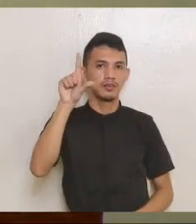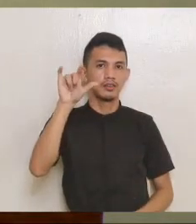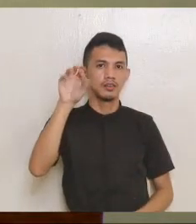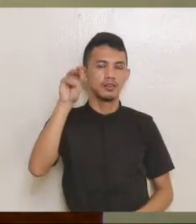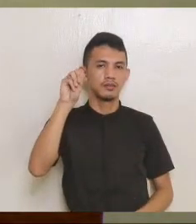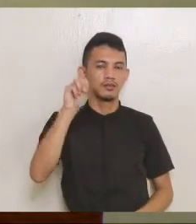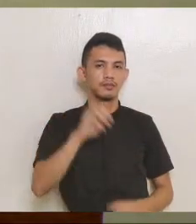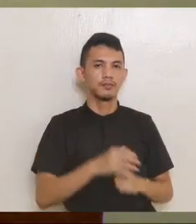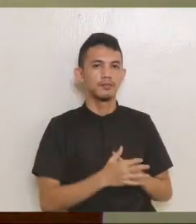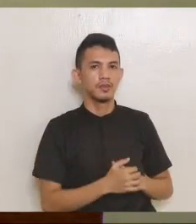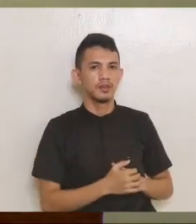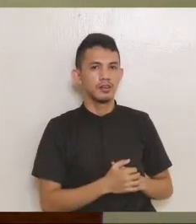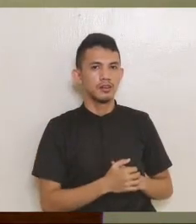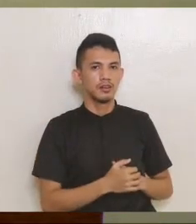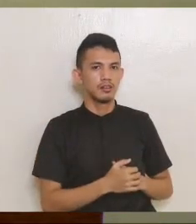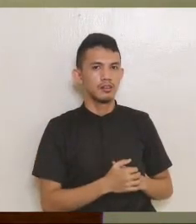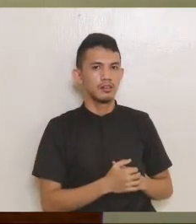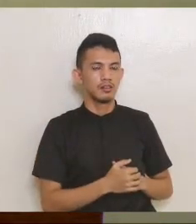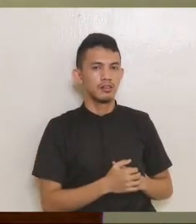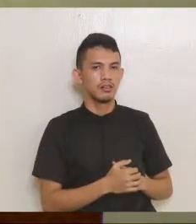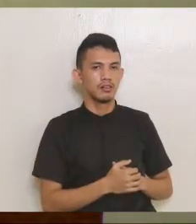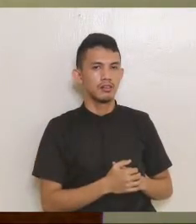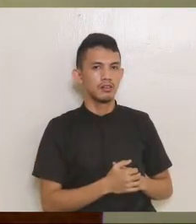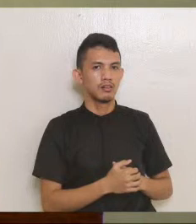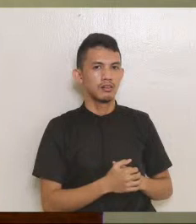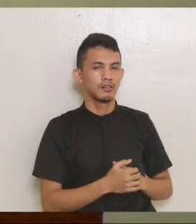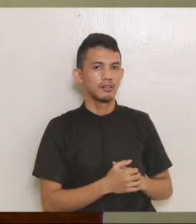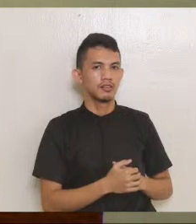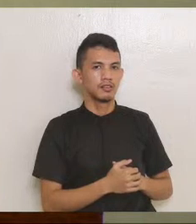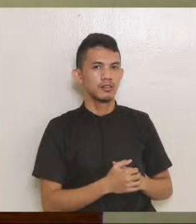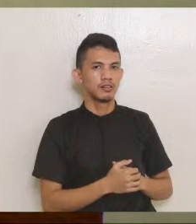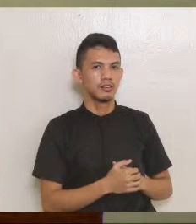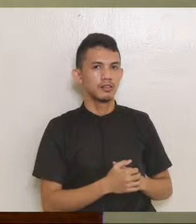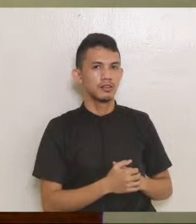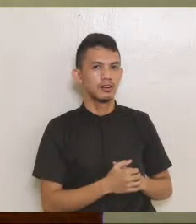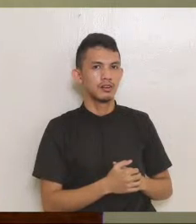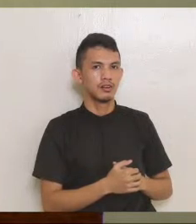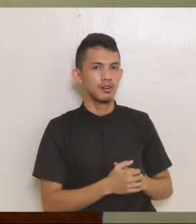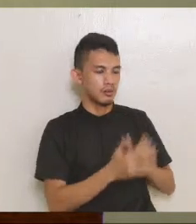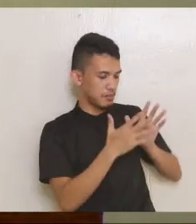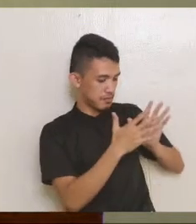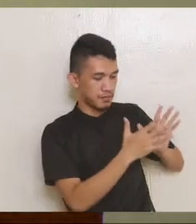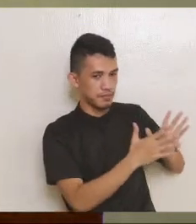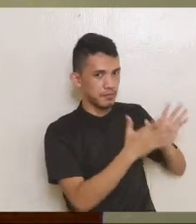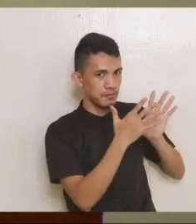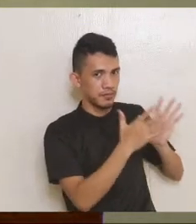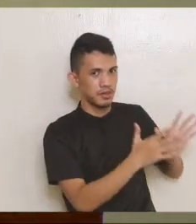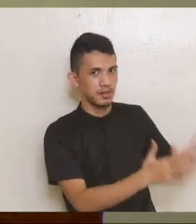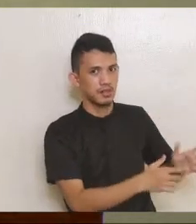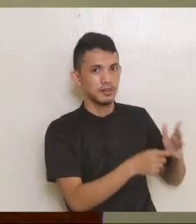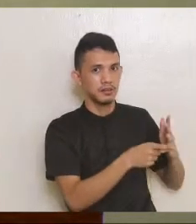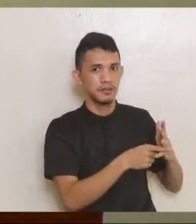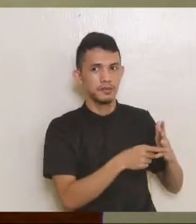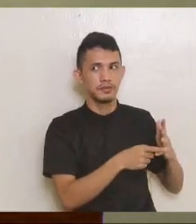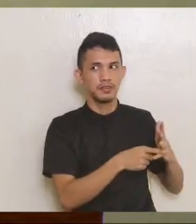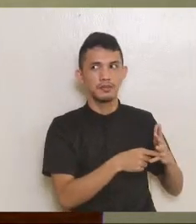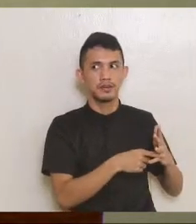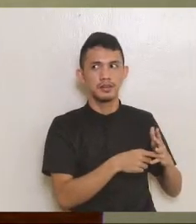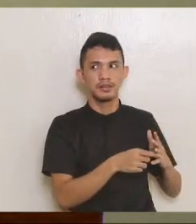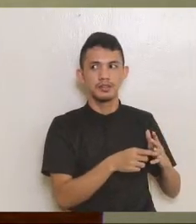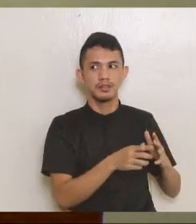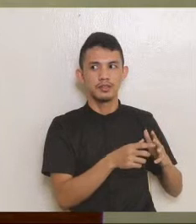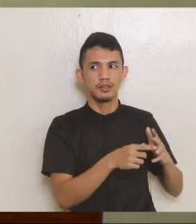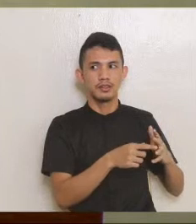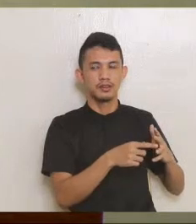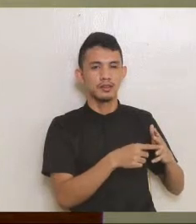lik, ibilin na to ang atong chinila sa gawa sa simbahan, sa pultahan. Sus, ang katong